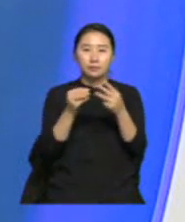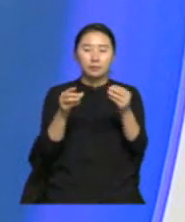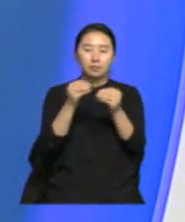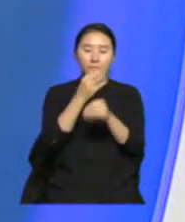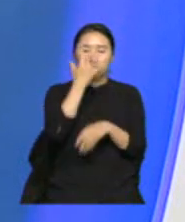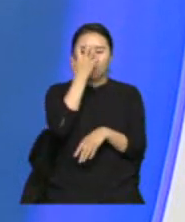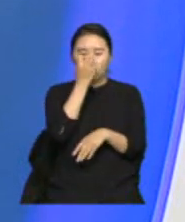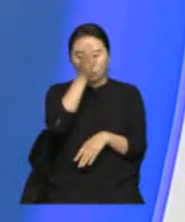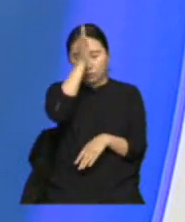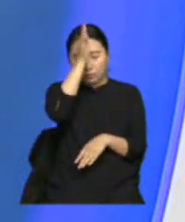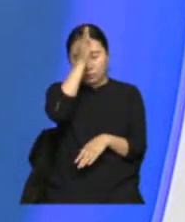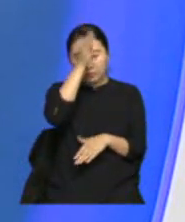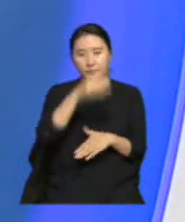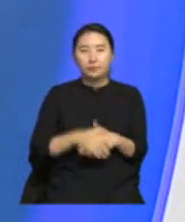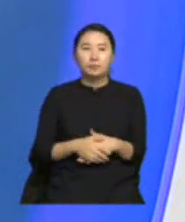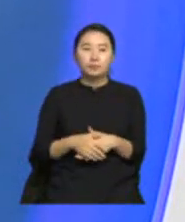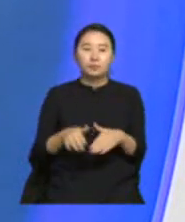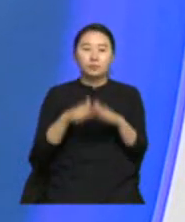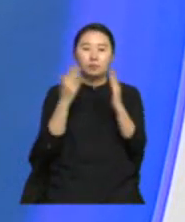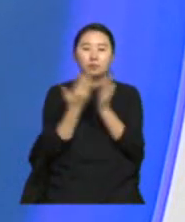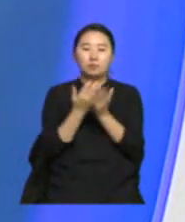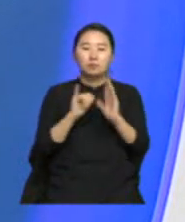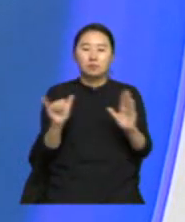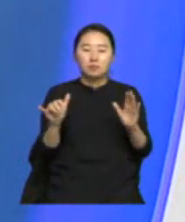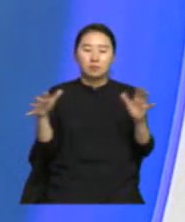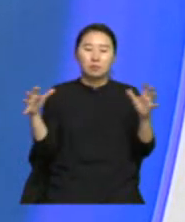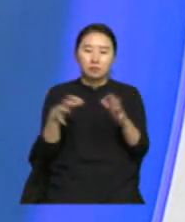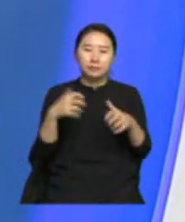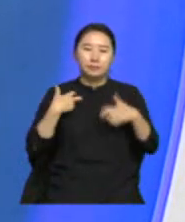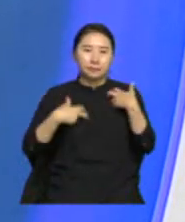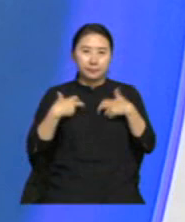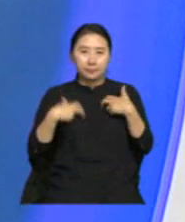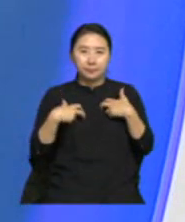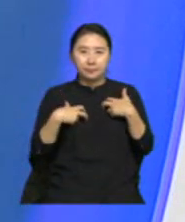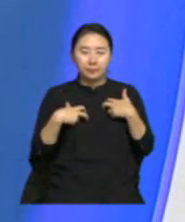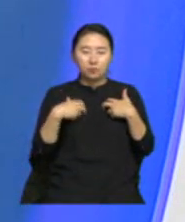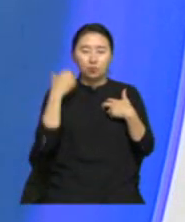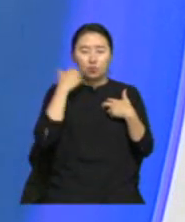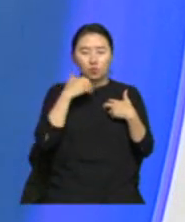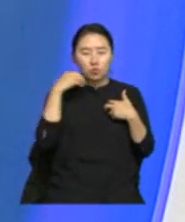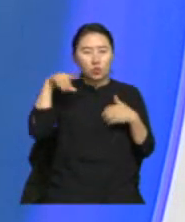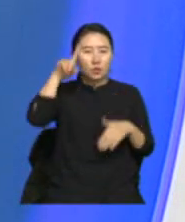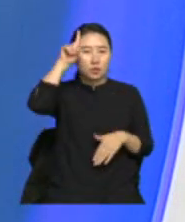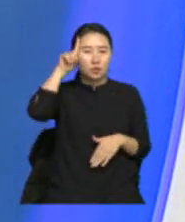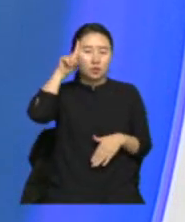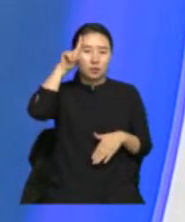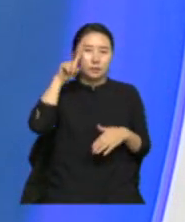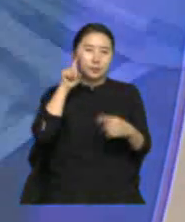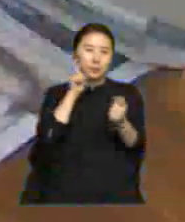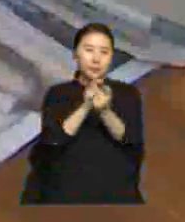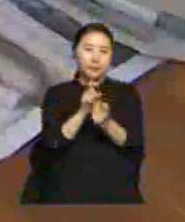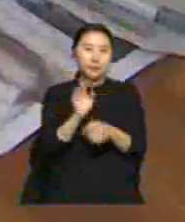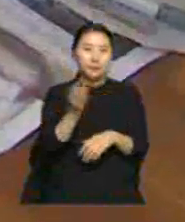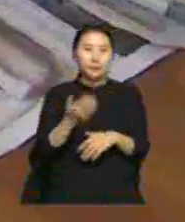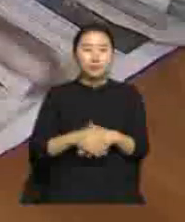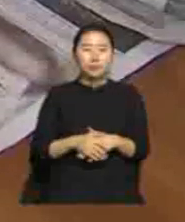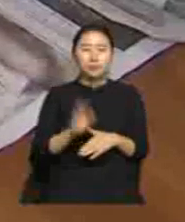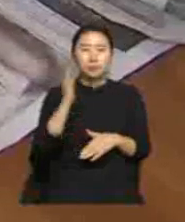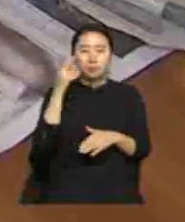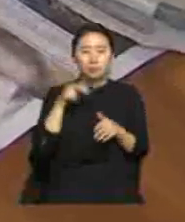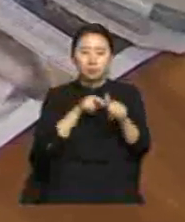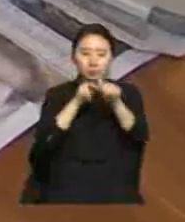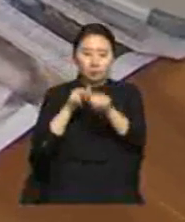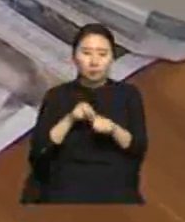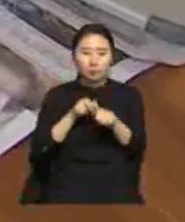명절 우울증입니다. 온 가족이 다 모이는 즐거운 명절, 하지만 누군가에게 스트레스로 다가올 수도 있죠. 최근 한